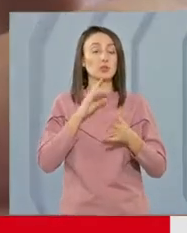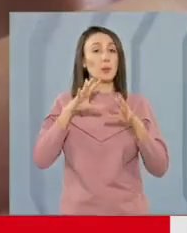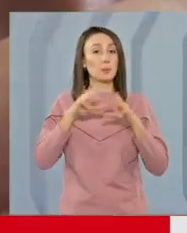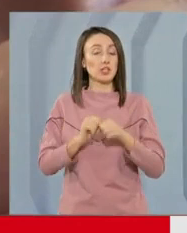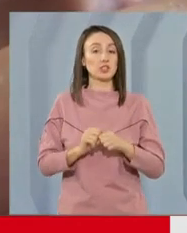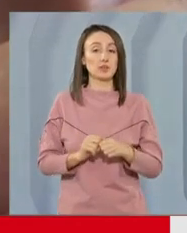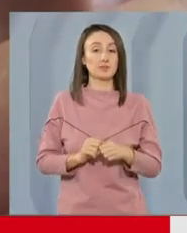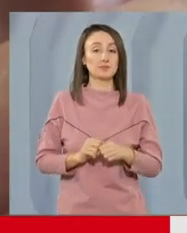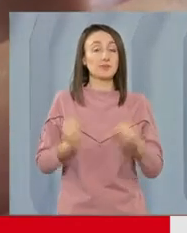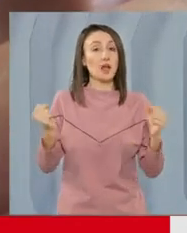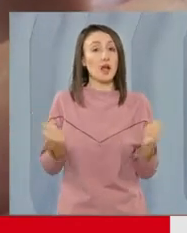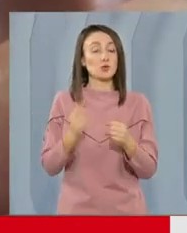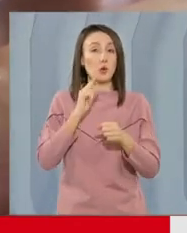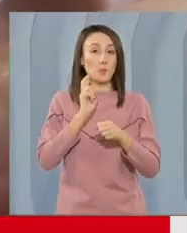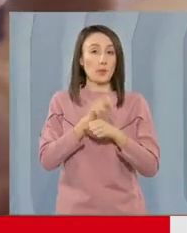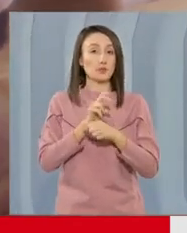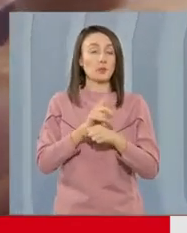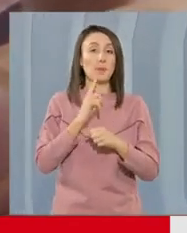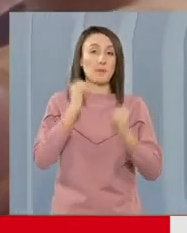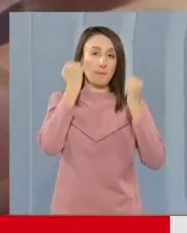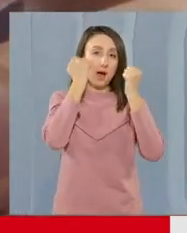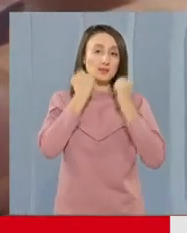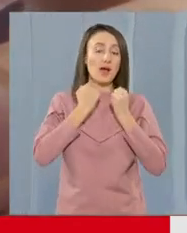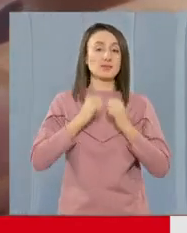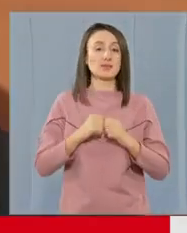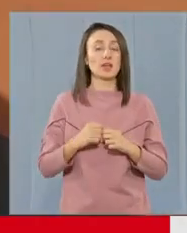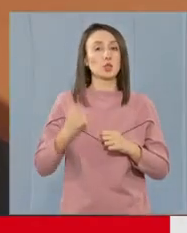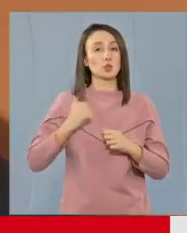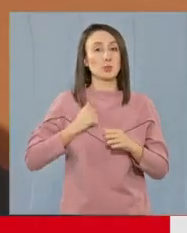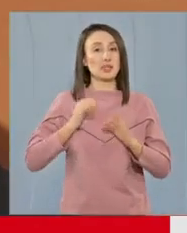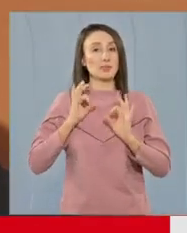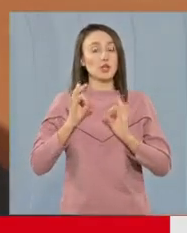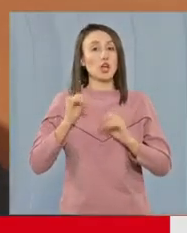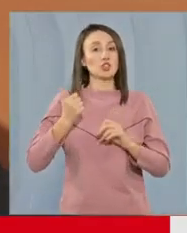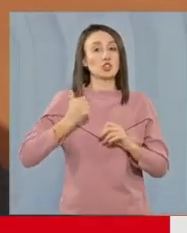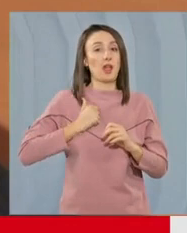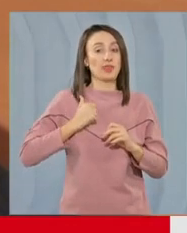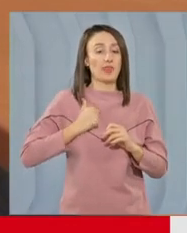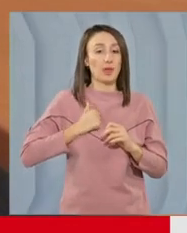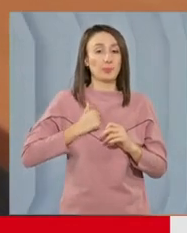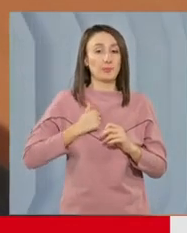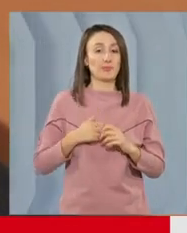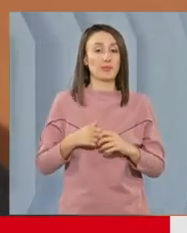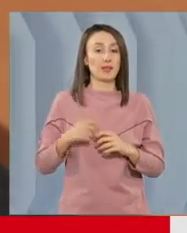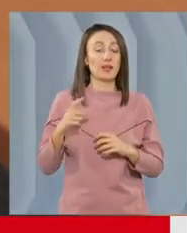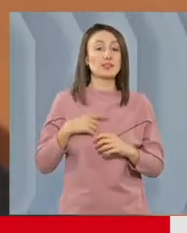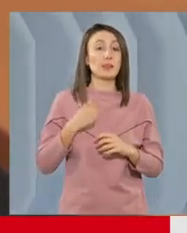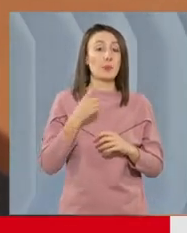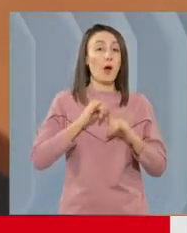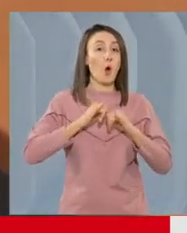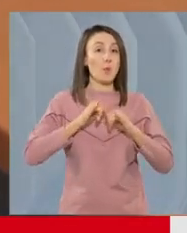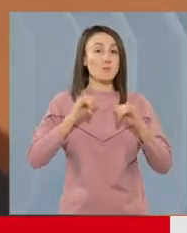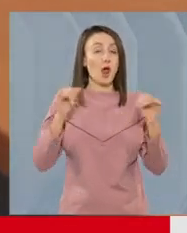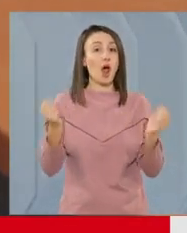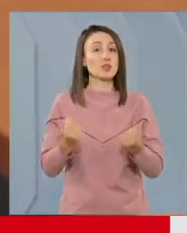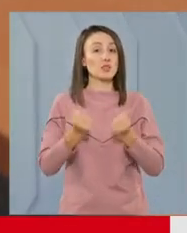flagrant. La acțiune au participat mascați de la trupele speciale și jandarmii. Este prima operațiune de